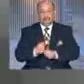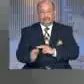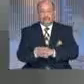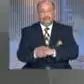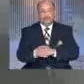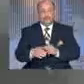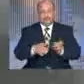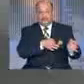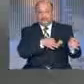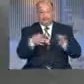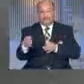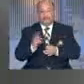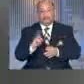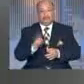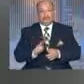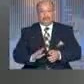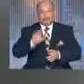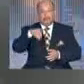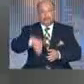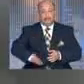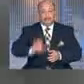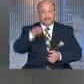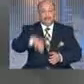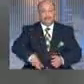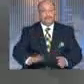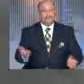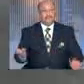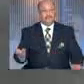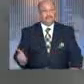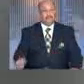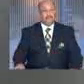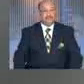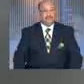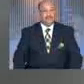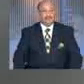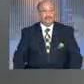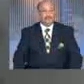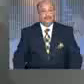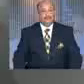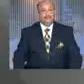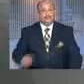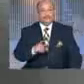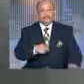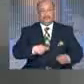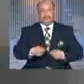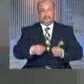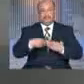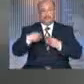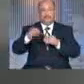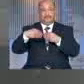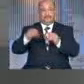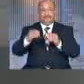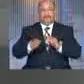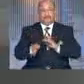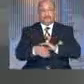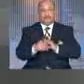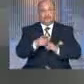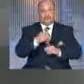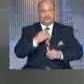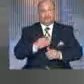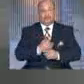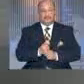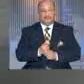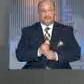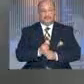لك اذا كان انا مش ندفع ال 10% على حسابي انا السلعه اللي مش تمشي تجيبها من برا